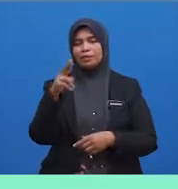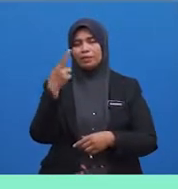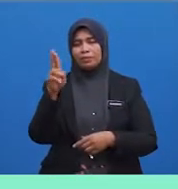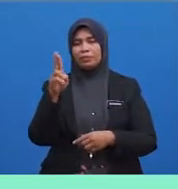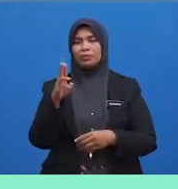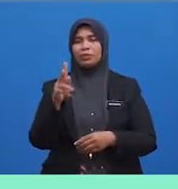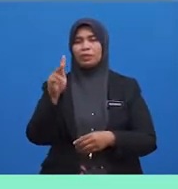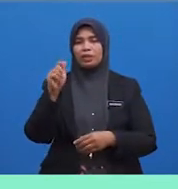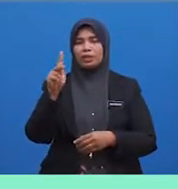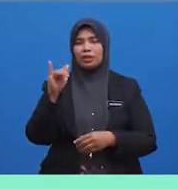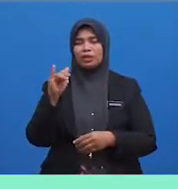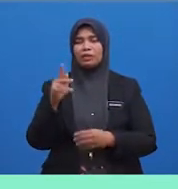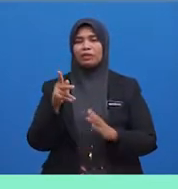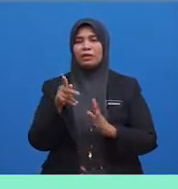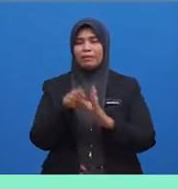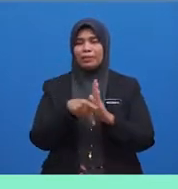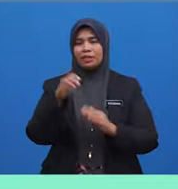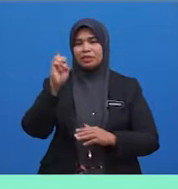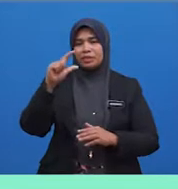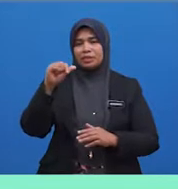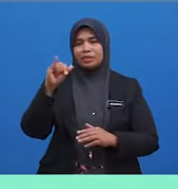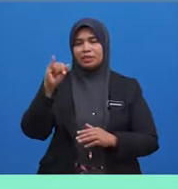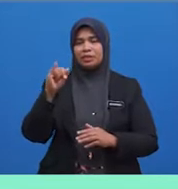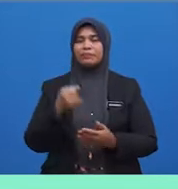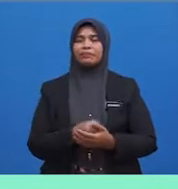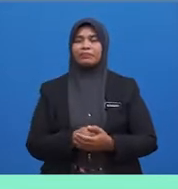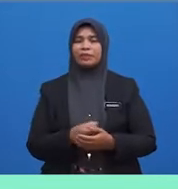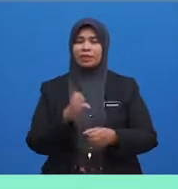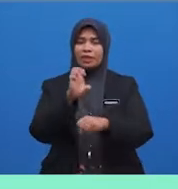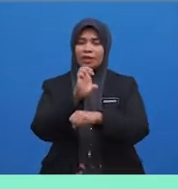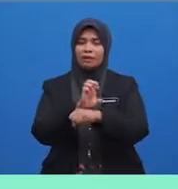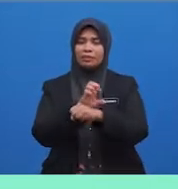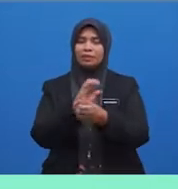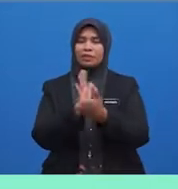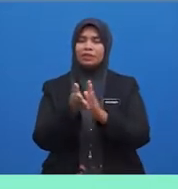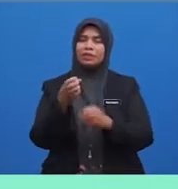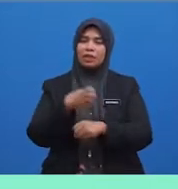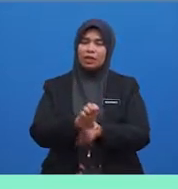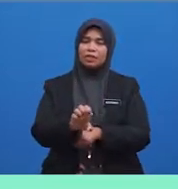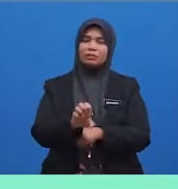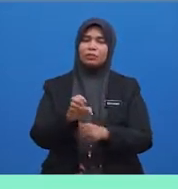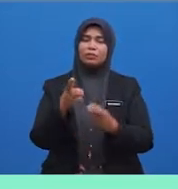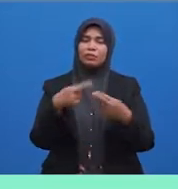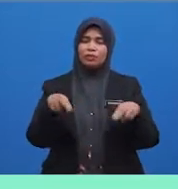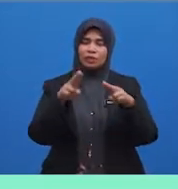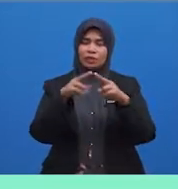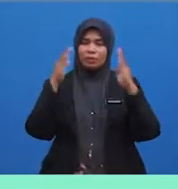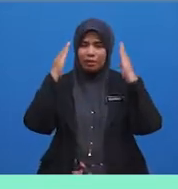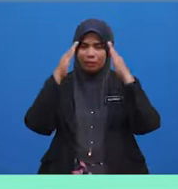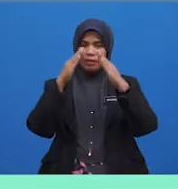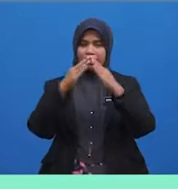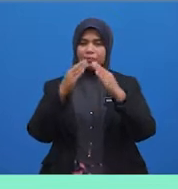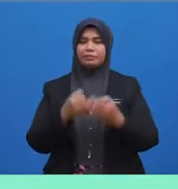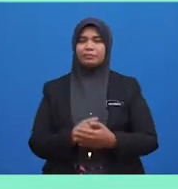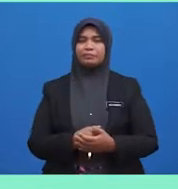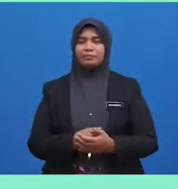persegi. Mengikut rekod negara China, emas telah menjadi ekspor utama Pahang sejak abad